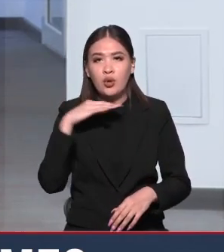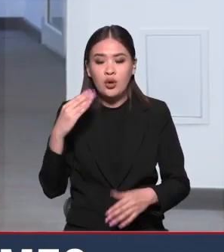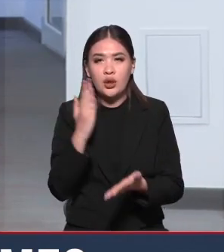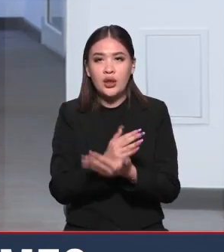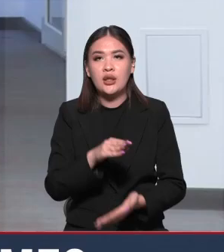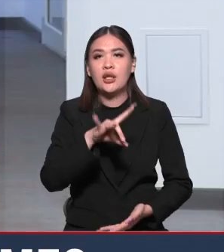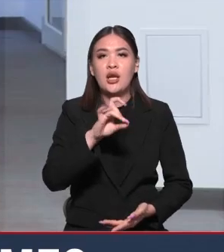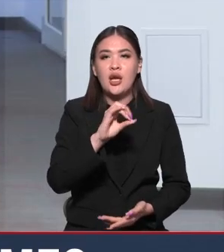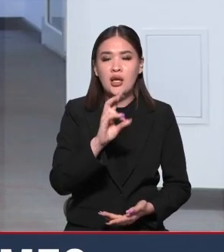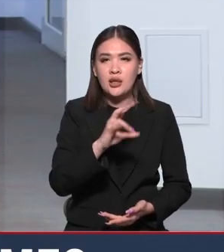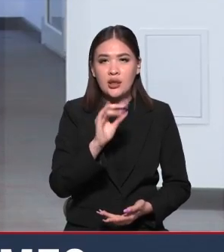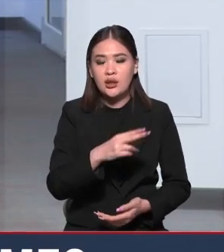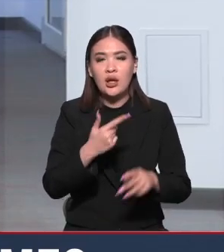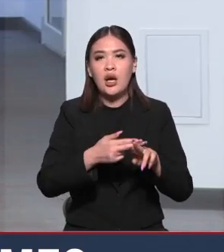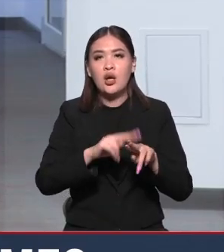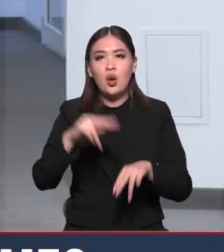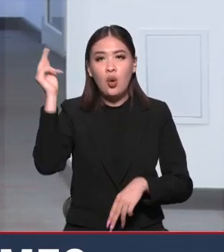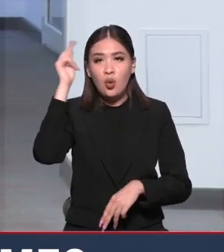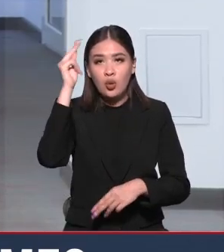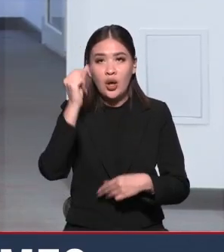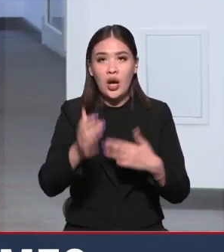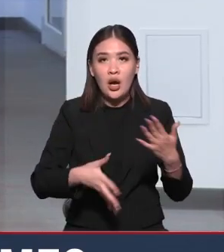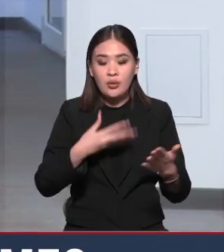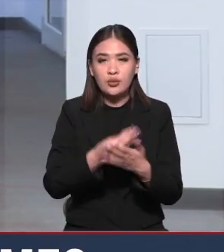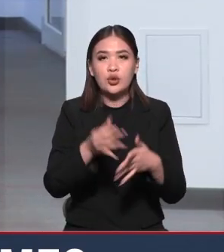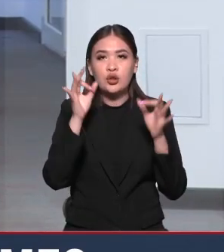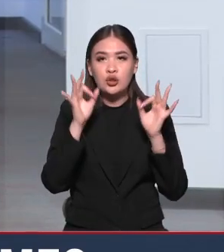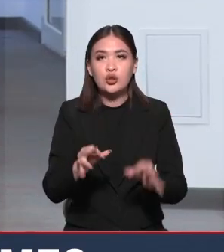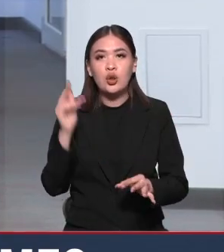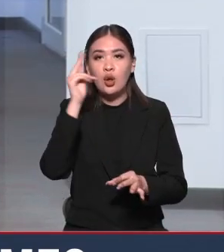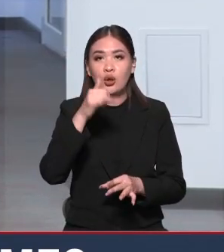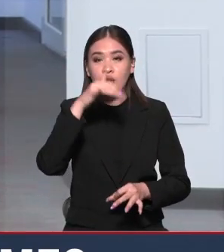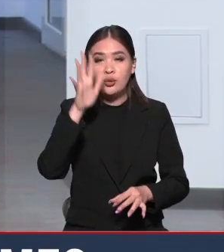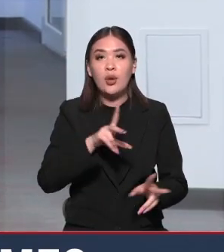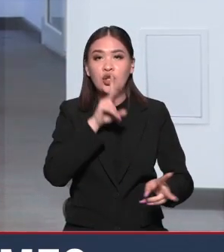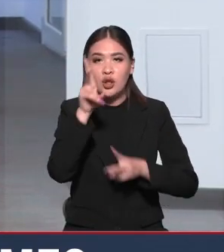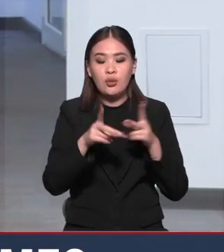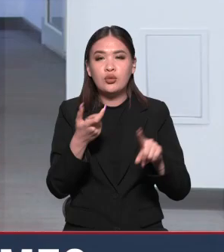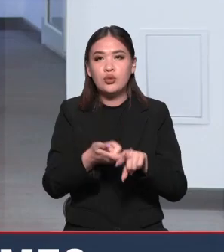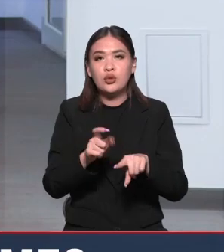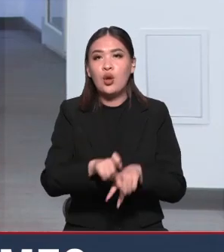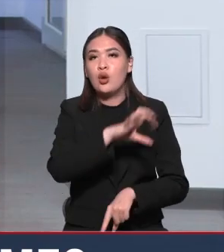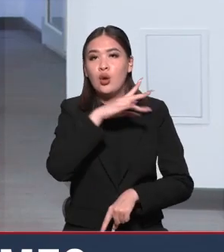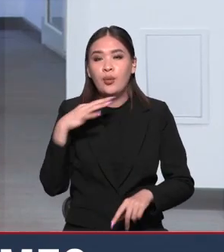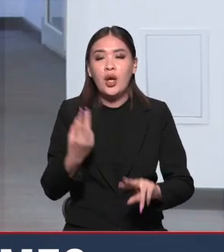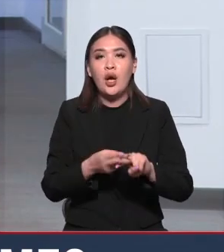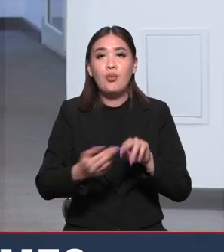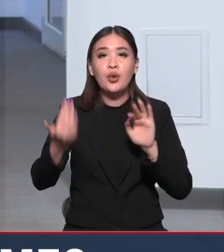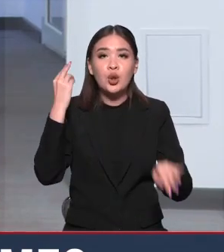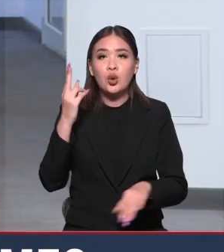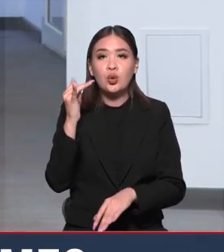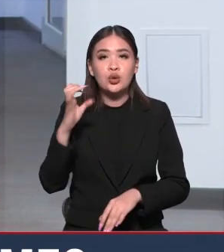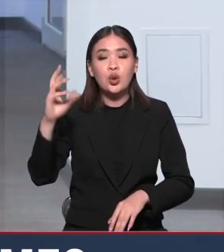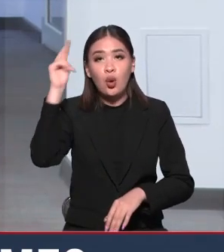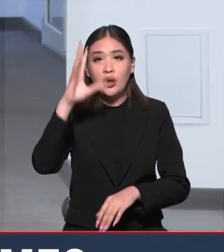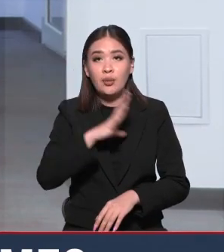Тренинг өткізеді. Осындай оқуға ақшасын беріп, дұрыс білім алмағандардың шағымы да еселеп артып келеді. Бұрын курс оқытатын,